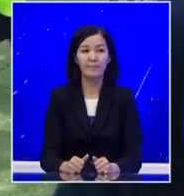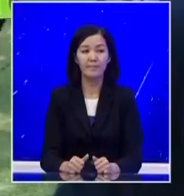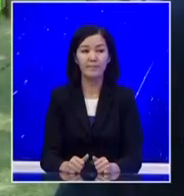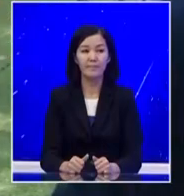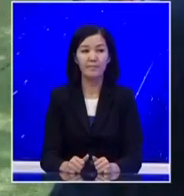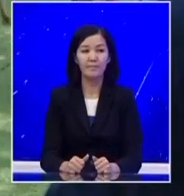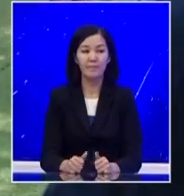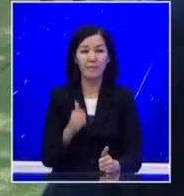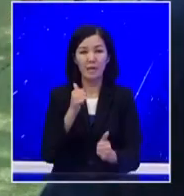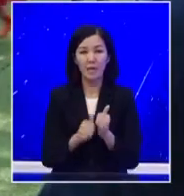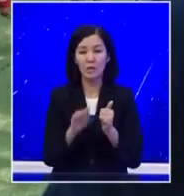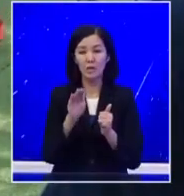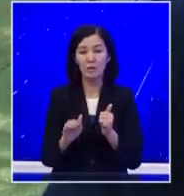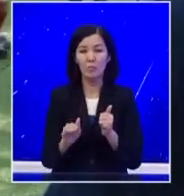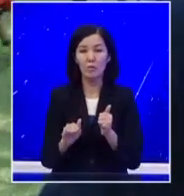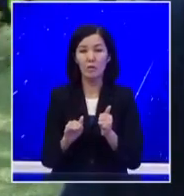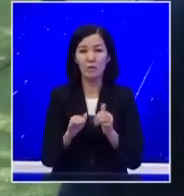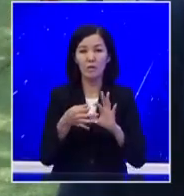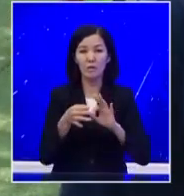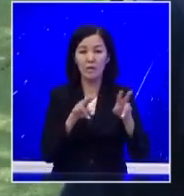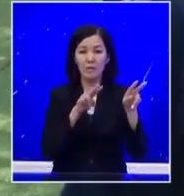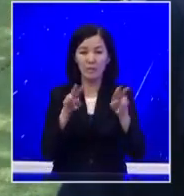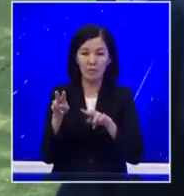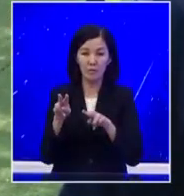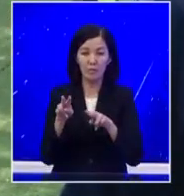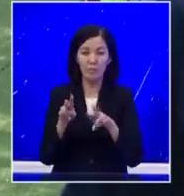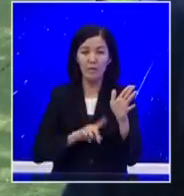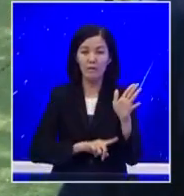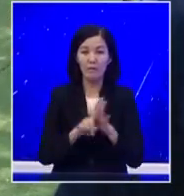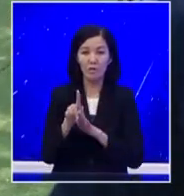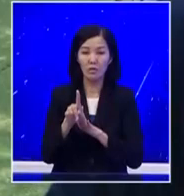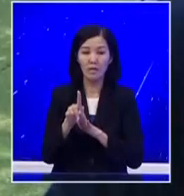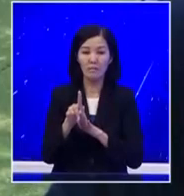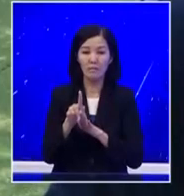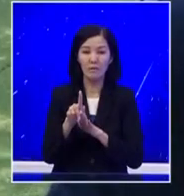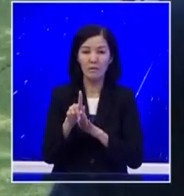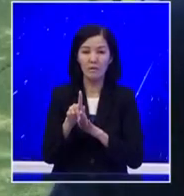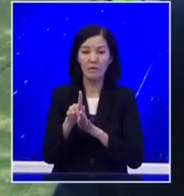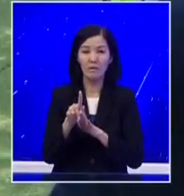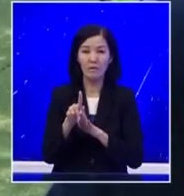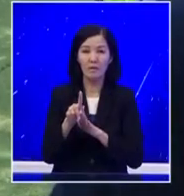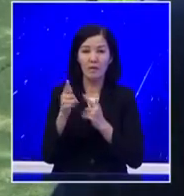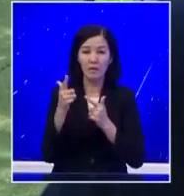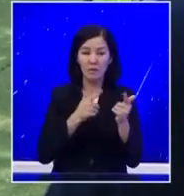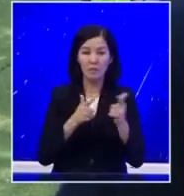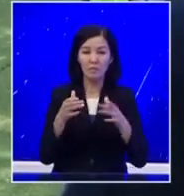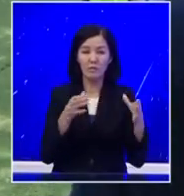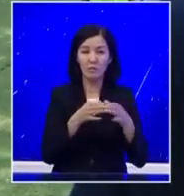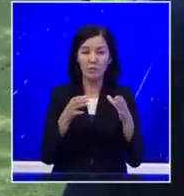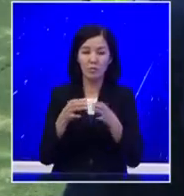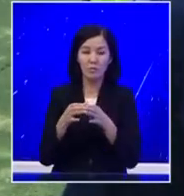каждый ребенок находится под контролем и начинаем наша зависимость я готов мячик групп мы